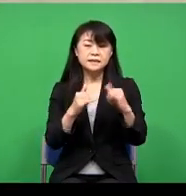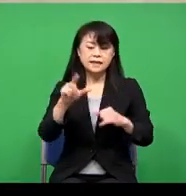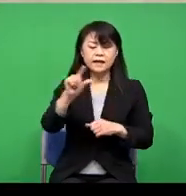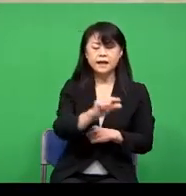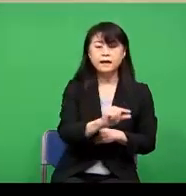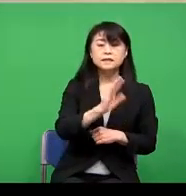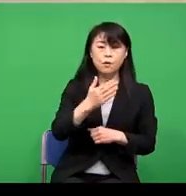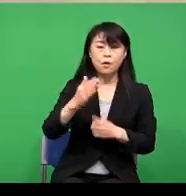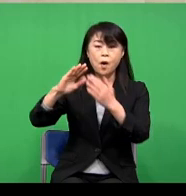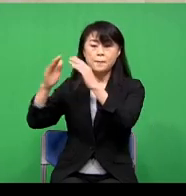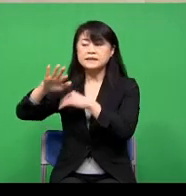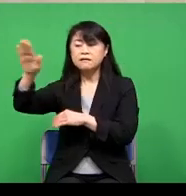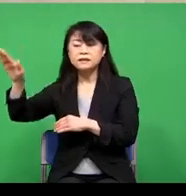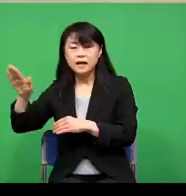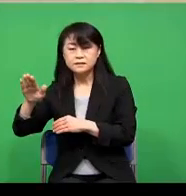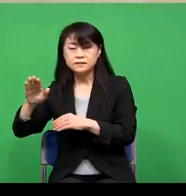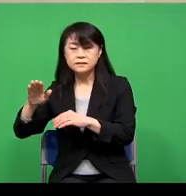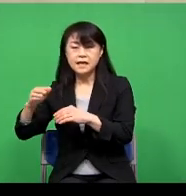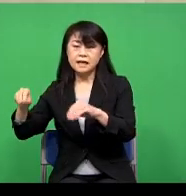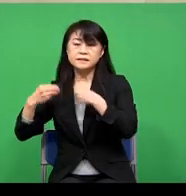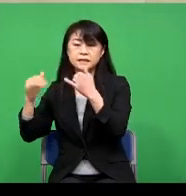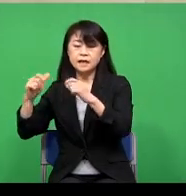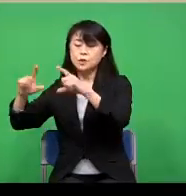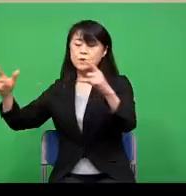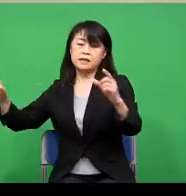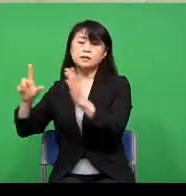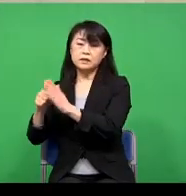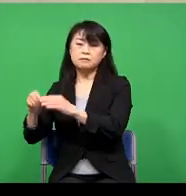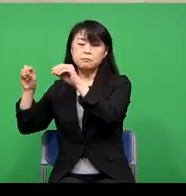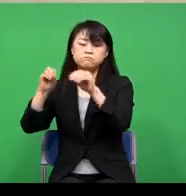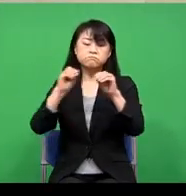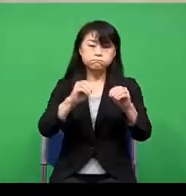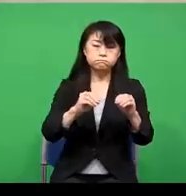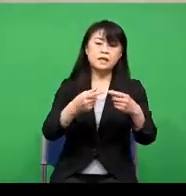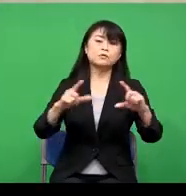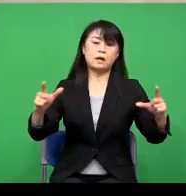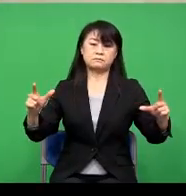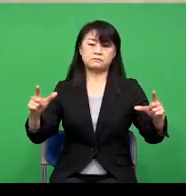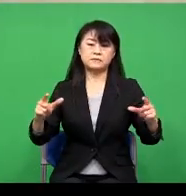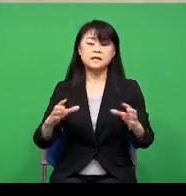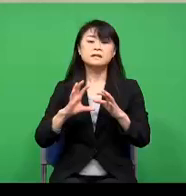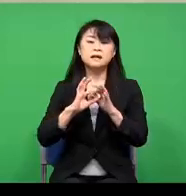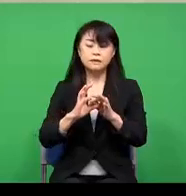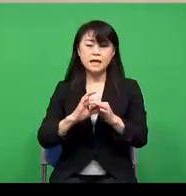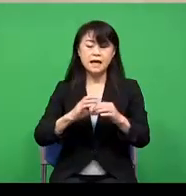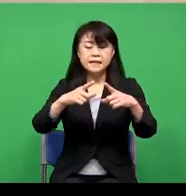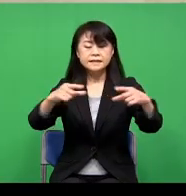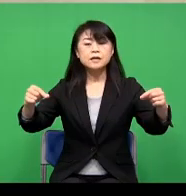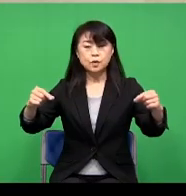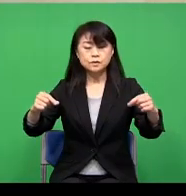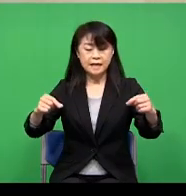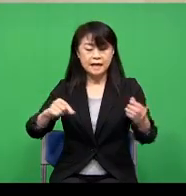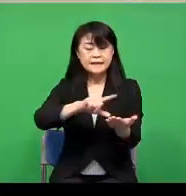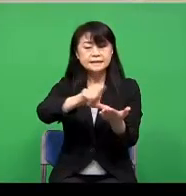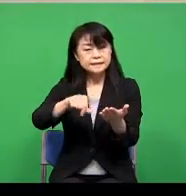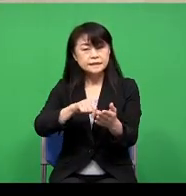踏まえながらしっかりやっていくことが必要ですから、まあ、そういう予算を、まあ、目いっぱい組ませてもらったと、まあ、